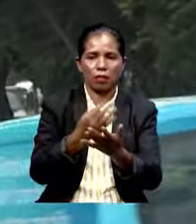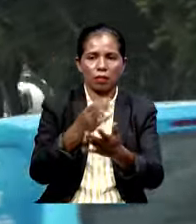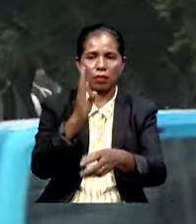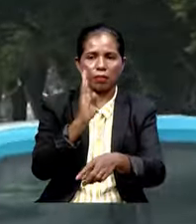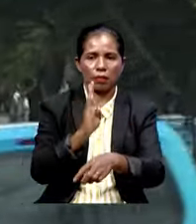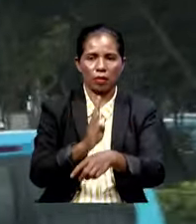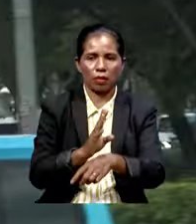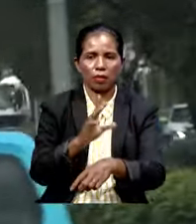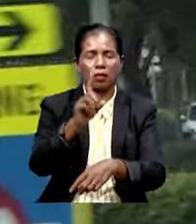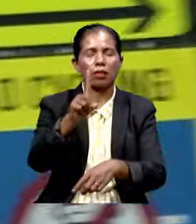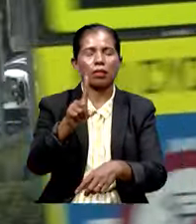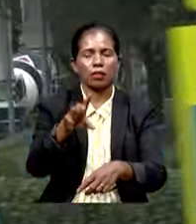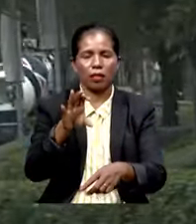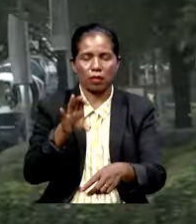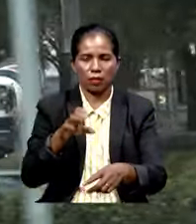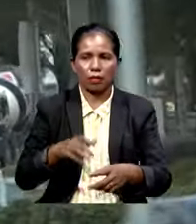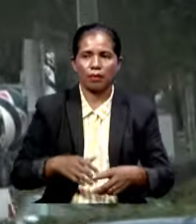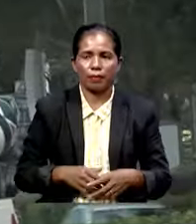biliaun atu sida.